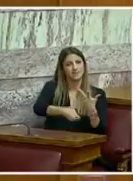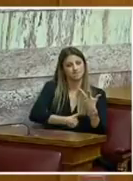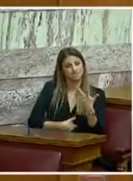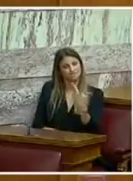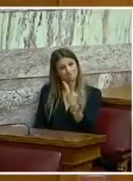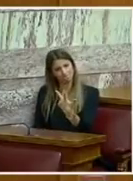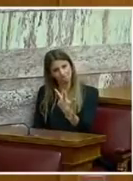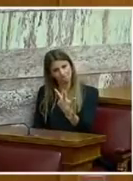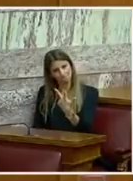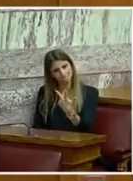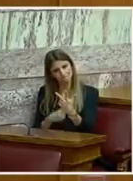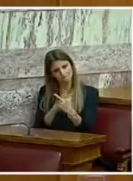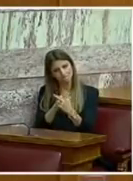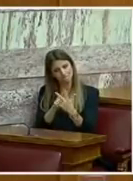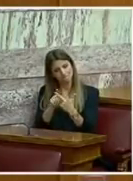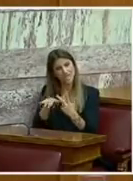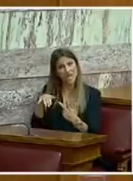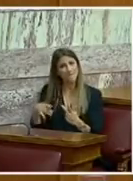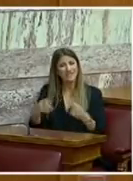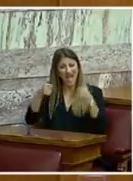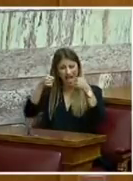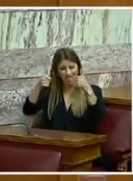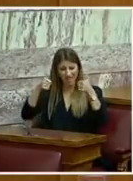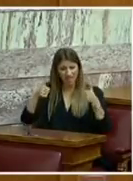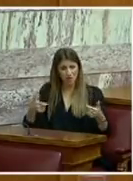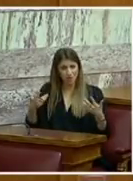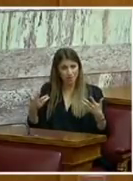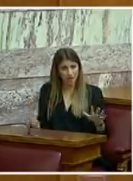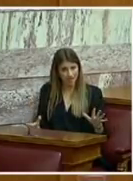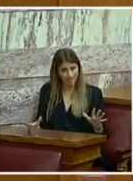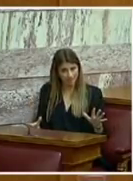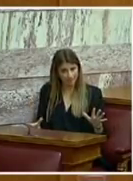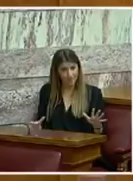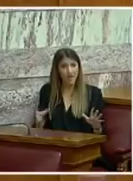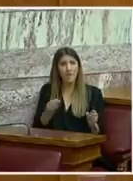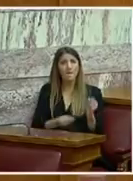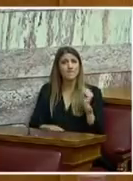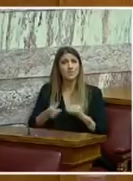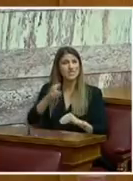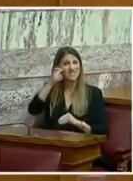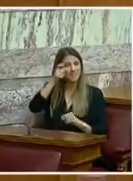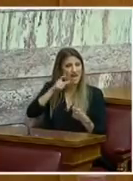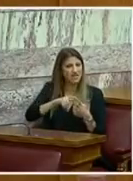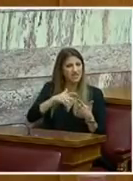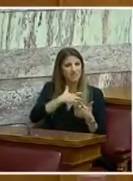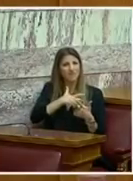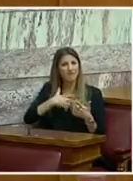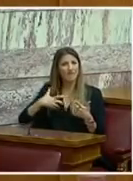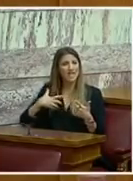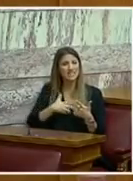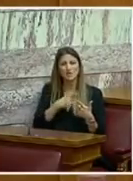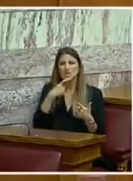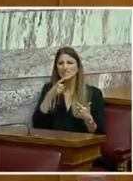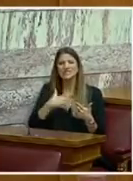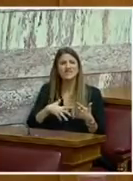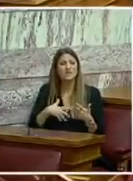όχι Αβραμόπουλου, έκανε μια ανακοίνωση στην Ελλάδα. Άρα, λοιπόν, τον κύριο Ήρεων Σαμαρά και τον κύριο Βενιζέλο, τίθεται στο αρχείο, τι επιδίωκαν